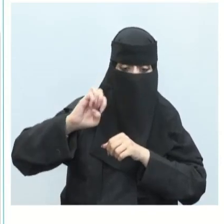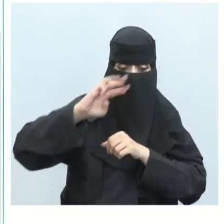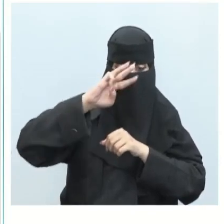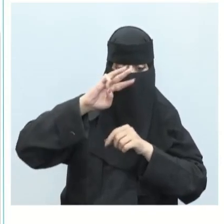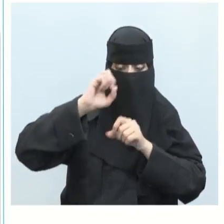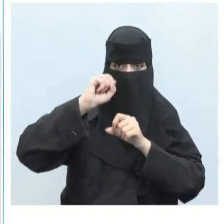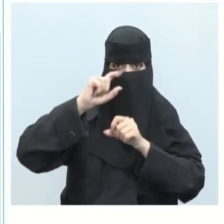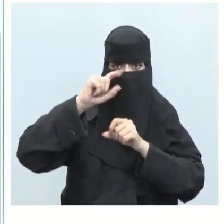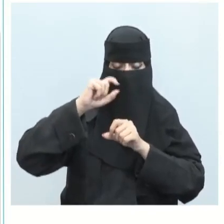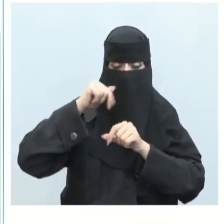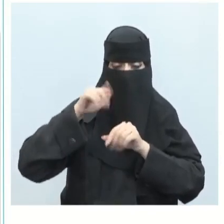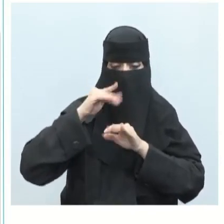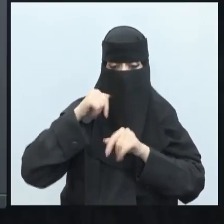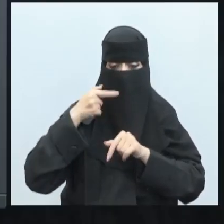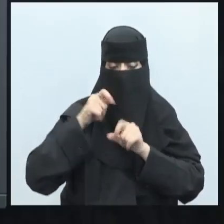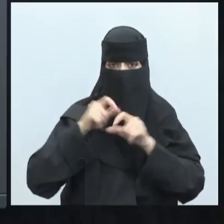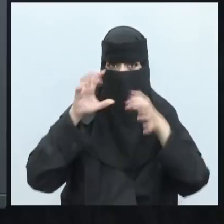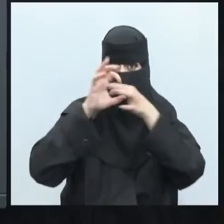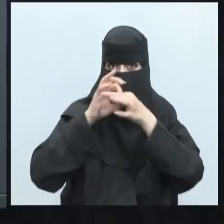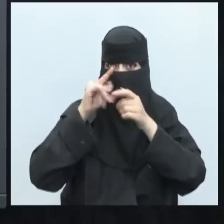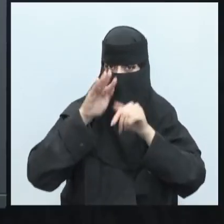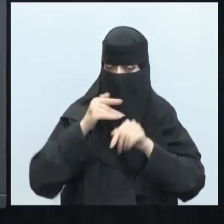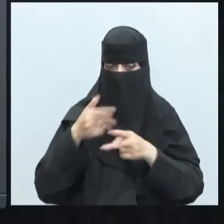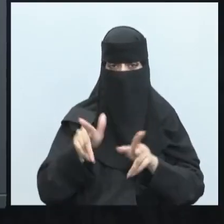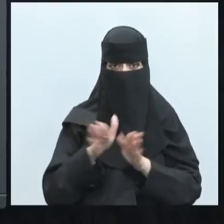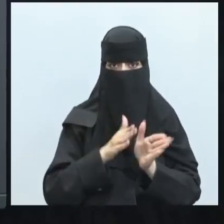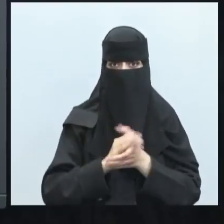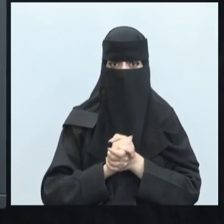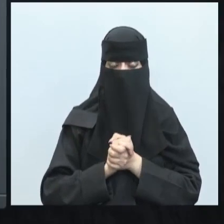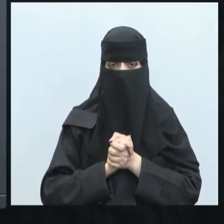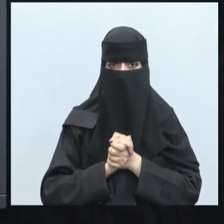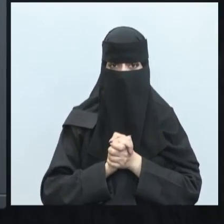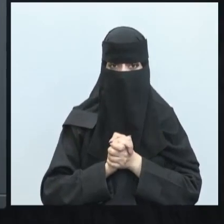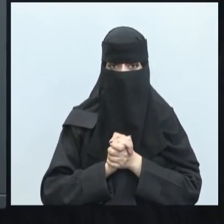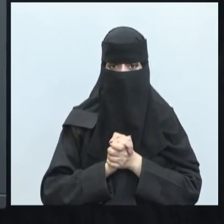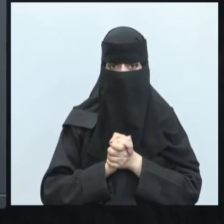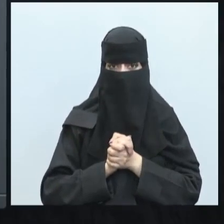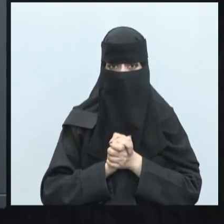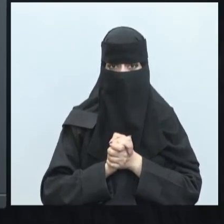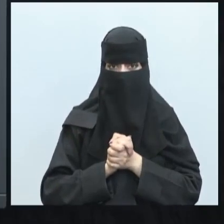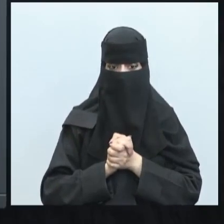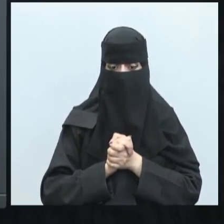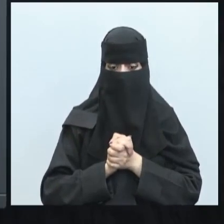الاتصال بهذه الشبكه في بي ان وانها كونكتد اي انه تم الاتصال بها